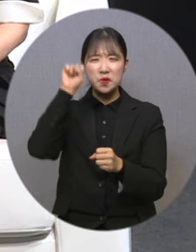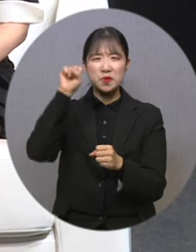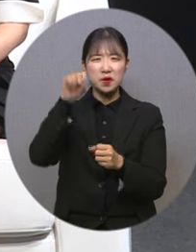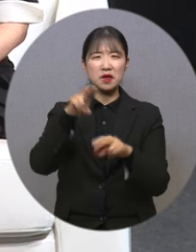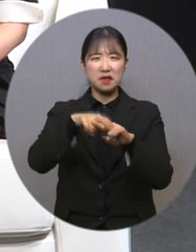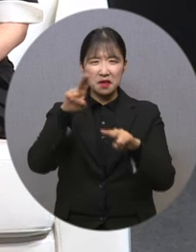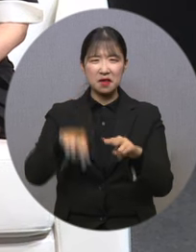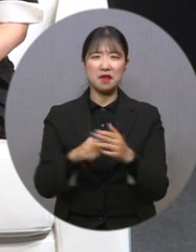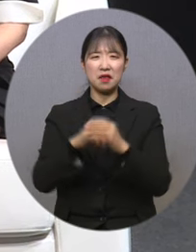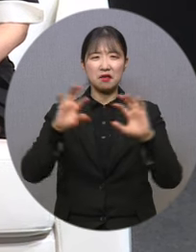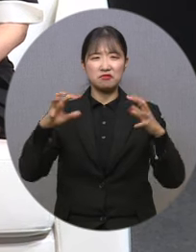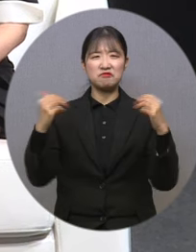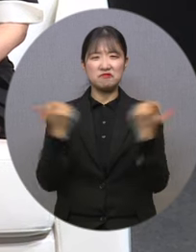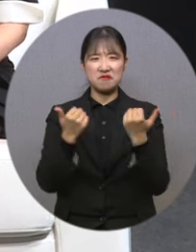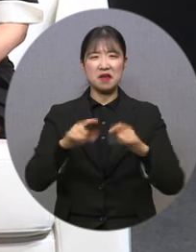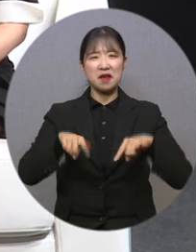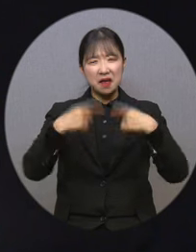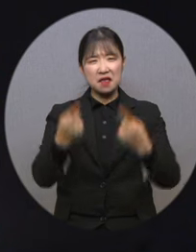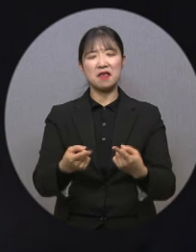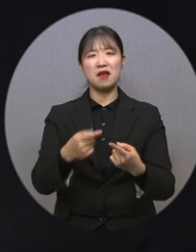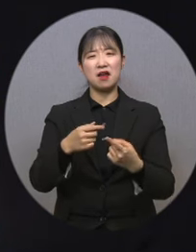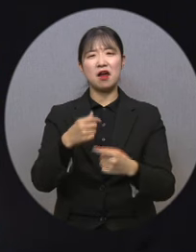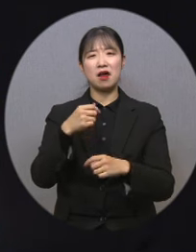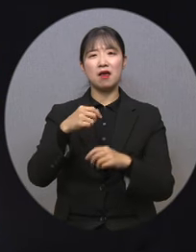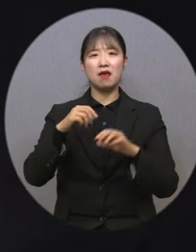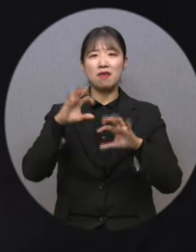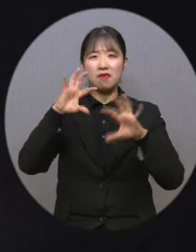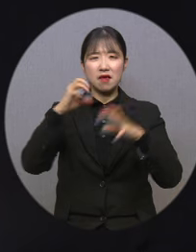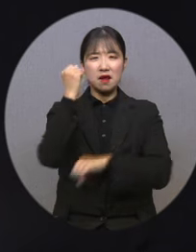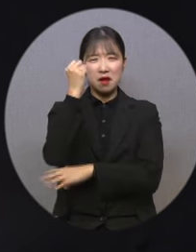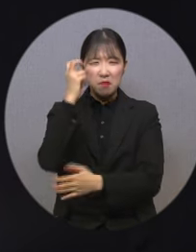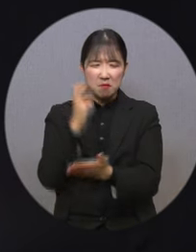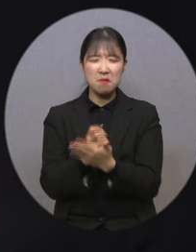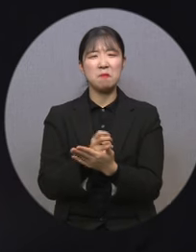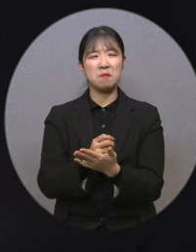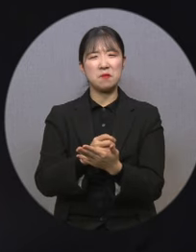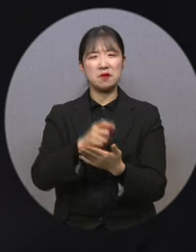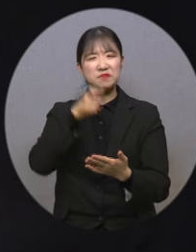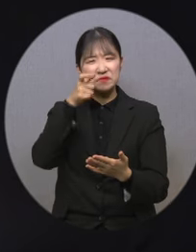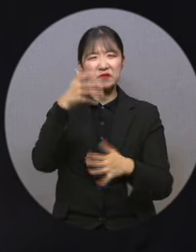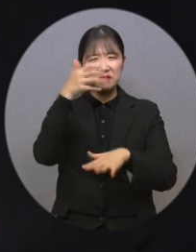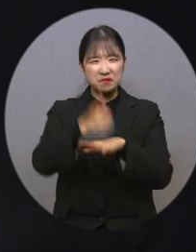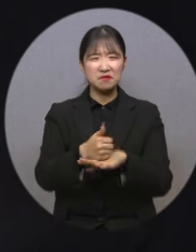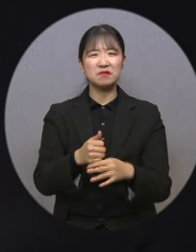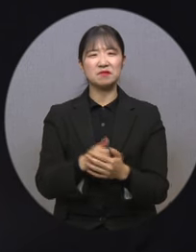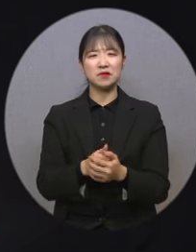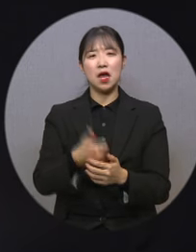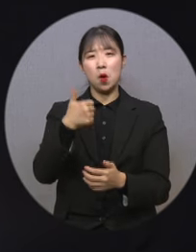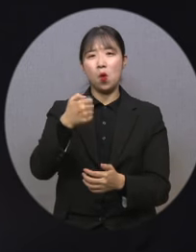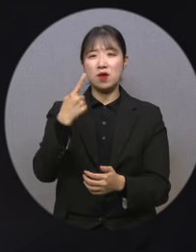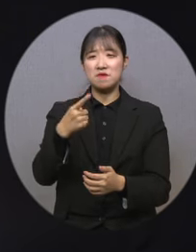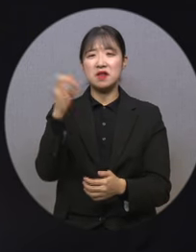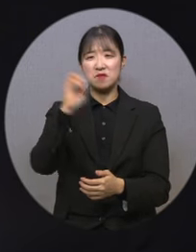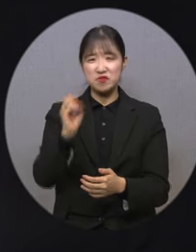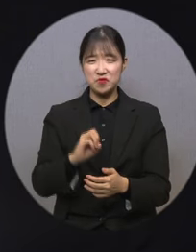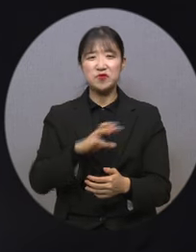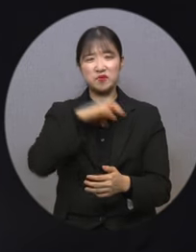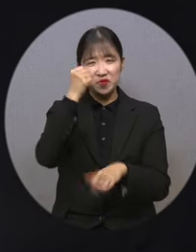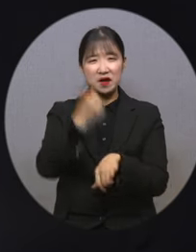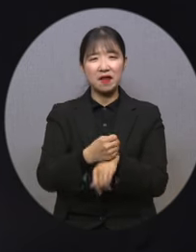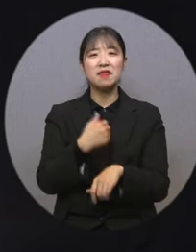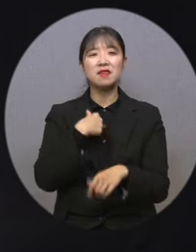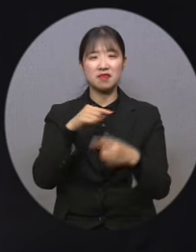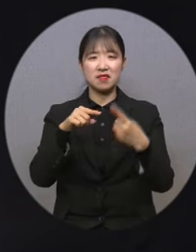개헌 주장하다 쫓겨난다. 청와대는 이상한 일이 벌어져서 다 잡혀간다. 51%를 붙는다. 내가 6가지